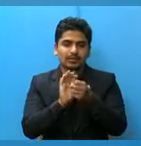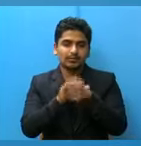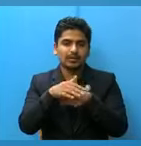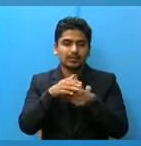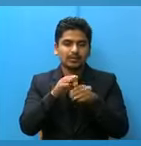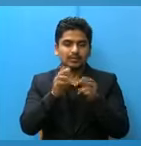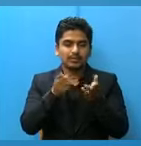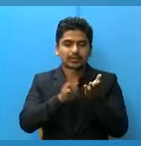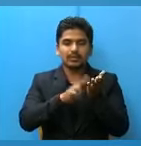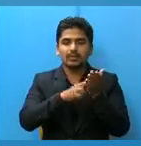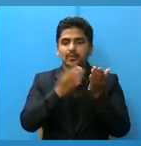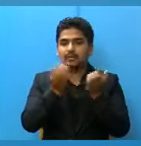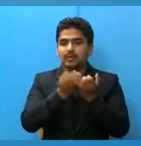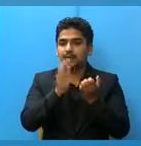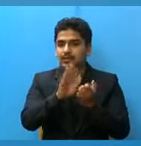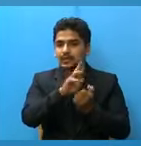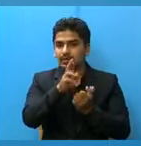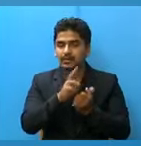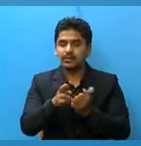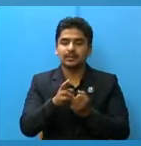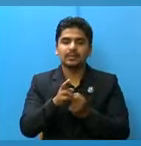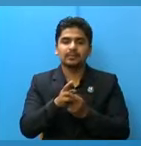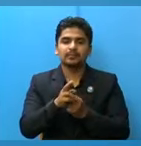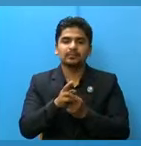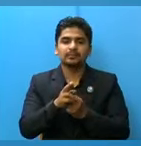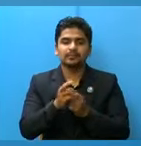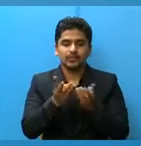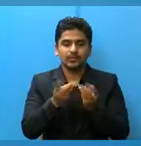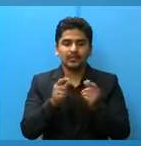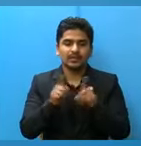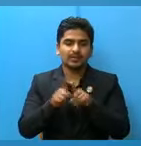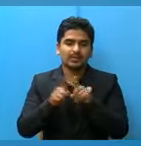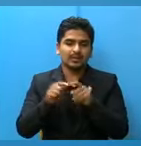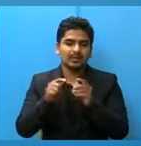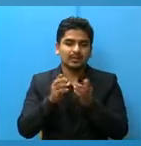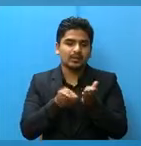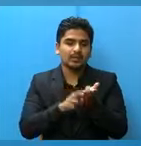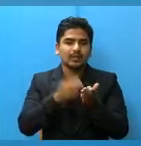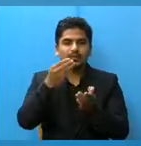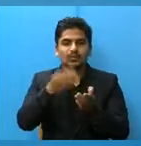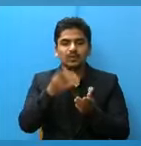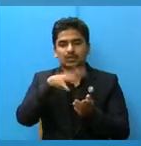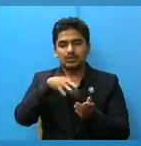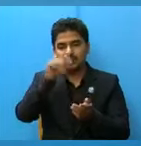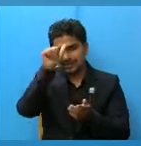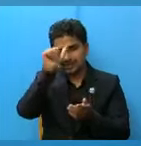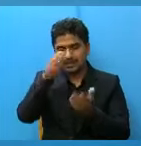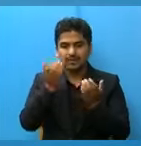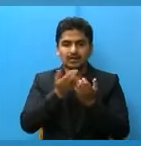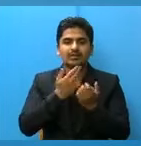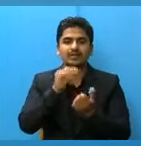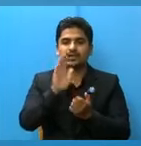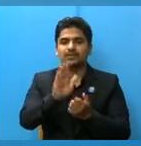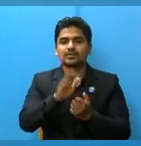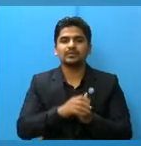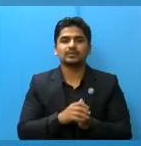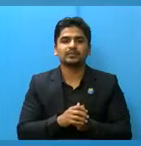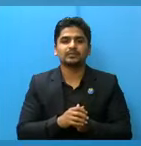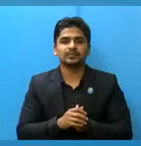लग्षर अरु गरदे गरे को चाहिए रहा चाहिए संख्यापनी बुरदी निकुरा सबैला जानकादी गरवना चाहां चू